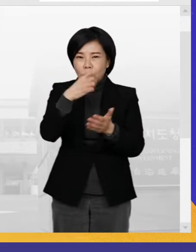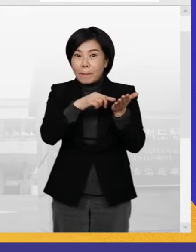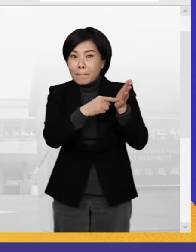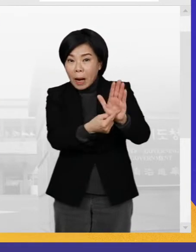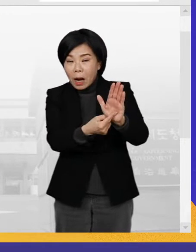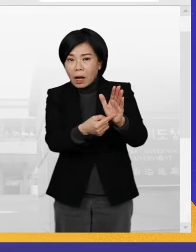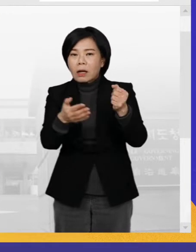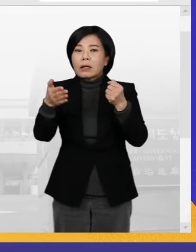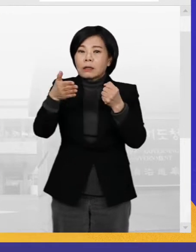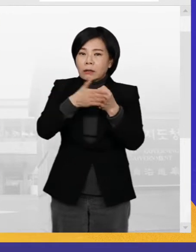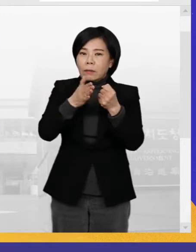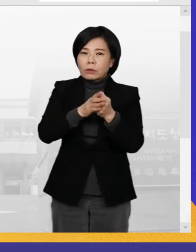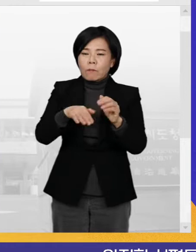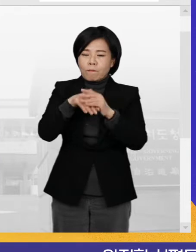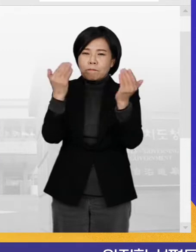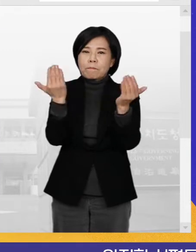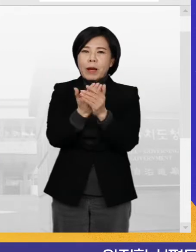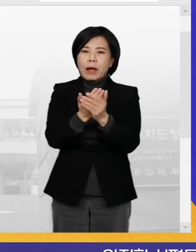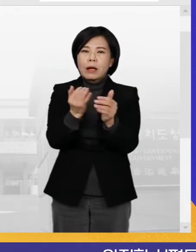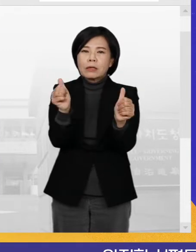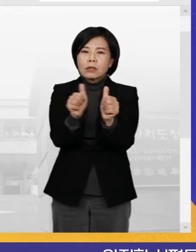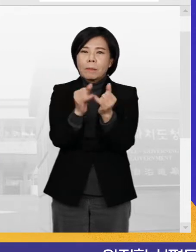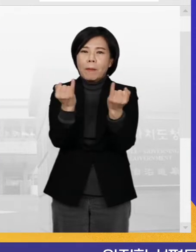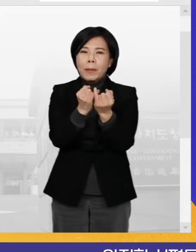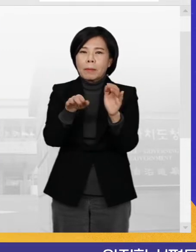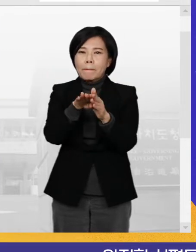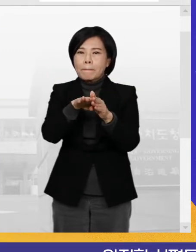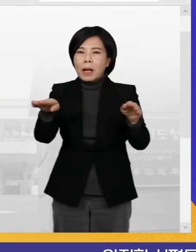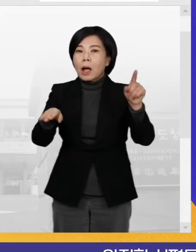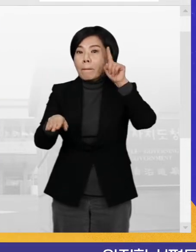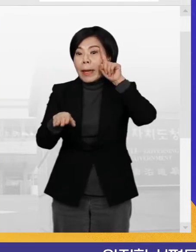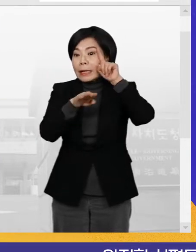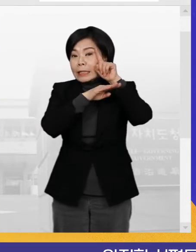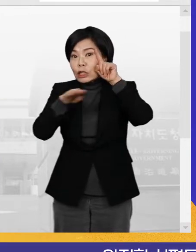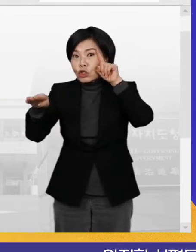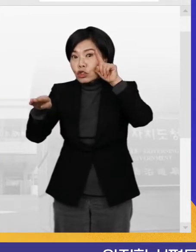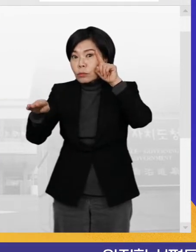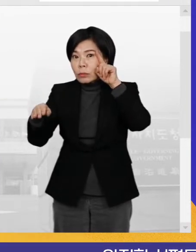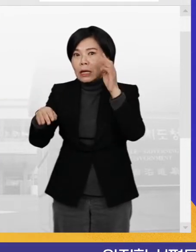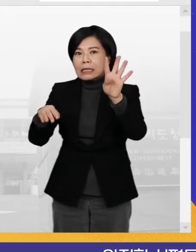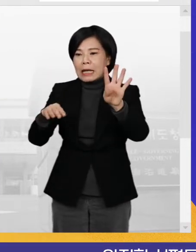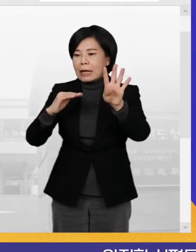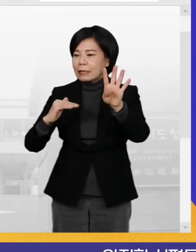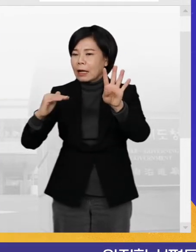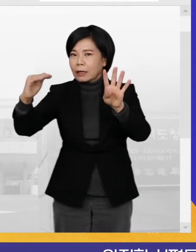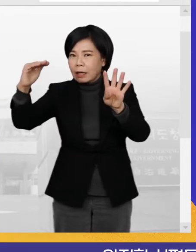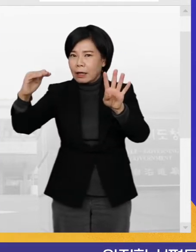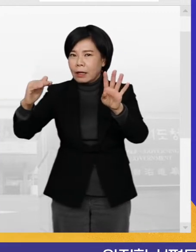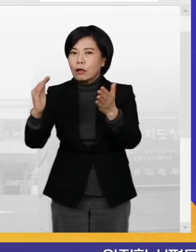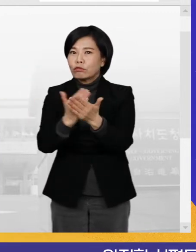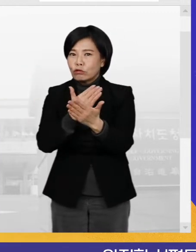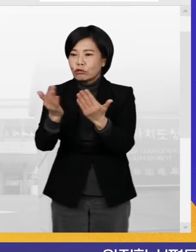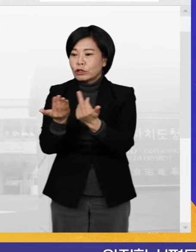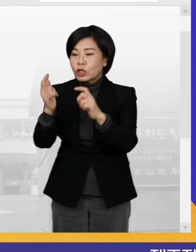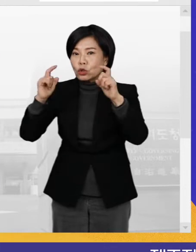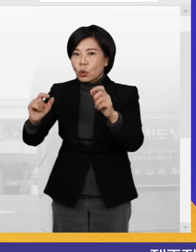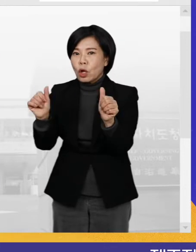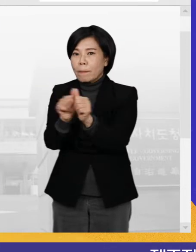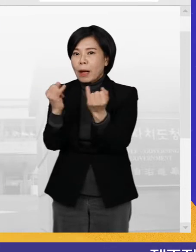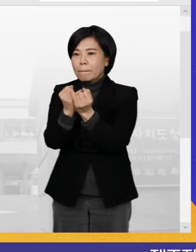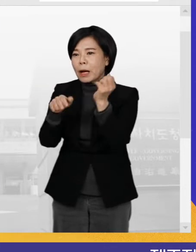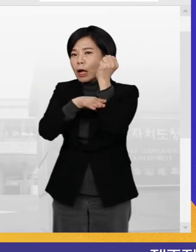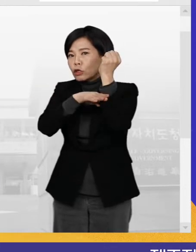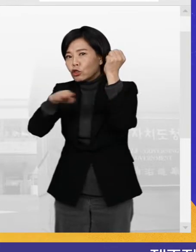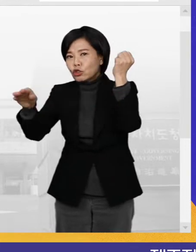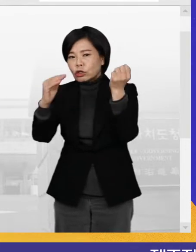조사해 발표하고 있는데요. 완전한 성평등 상태인 100점을 기준으로 4단계 지역으로 분류하고 있으며 제주